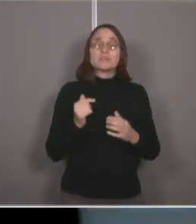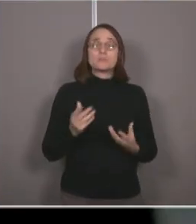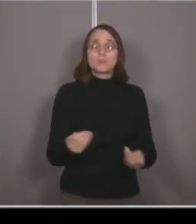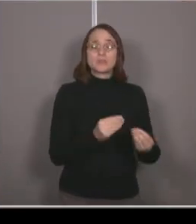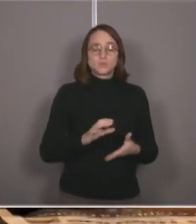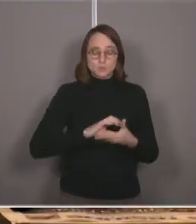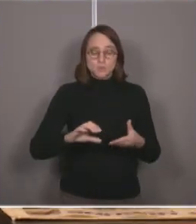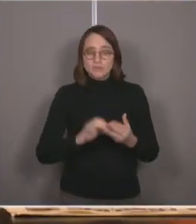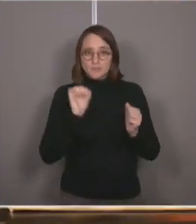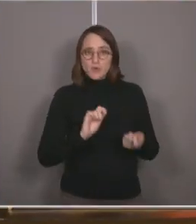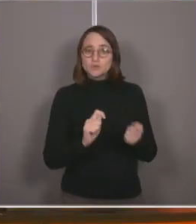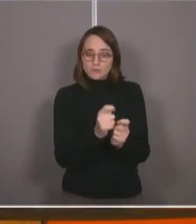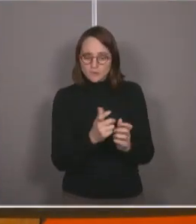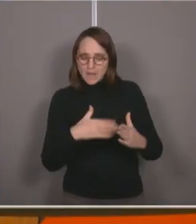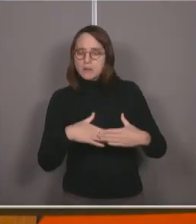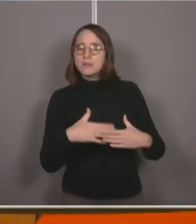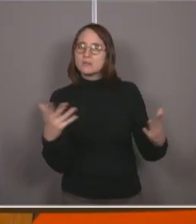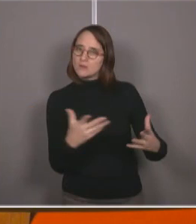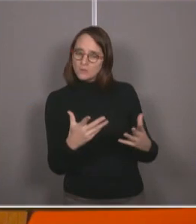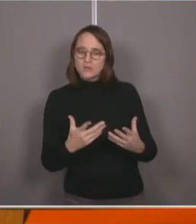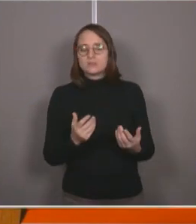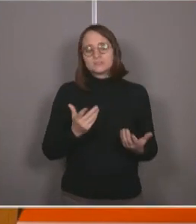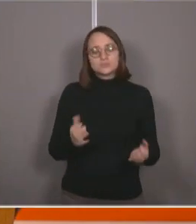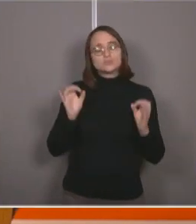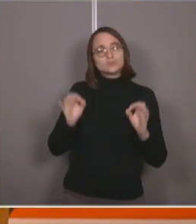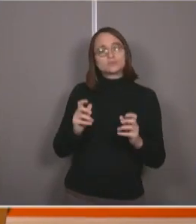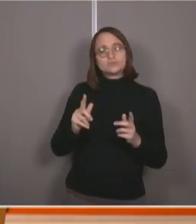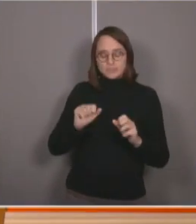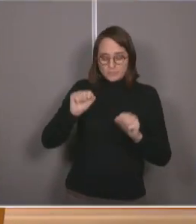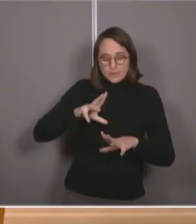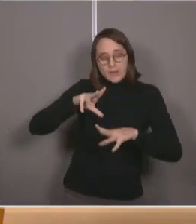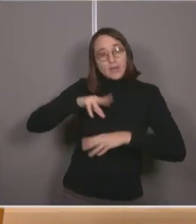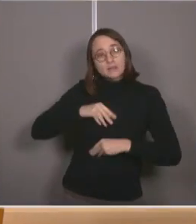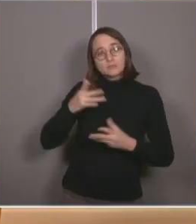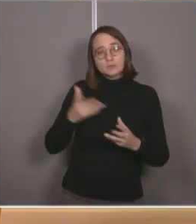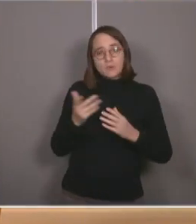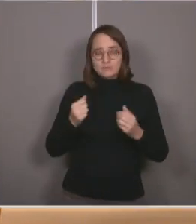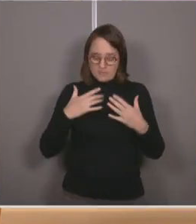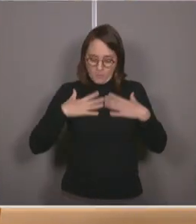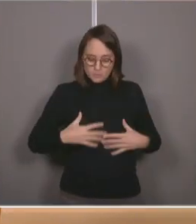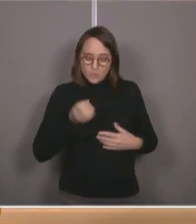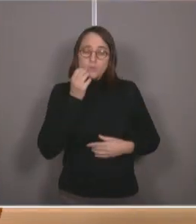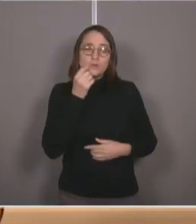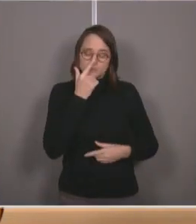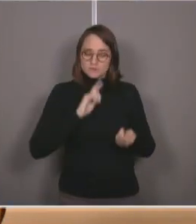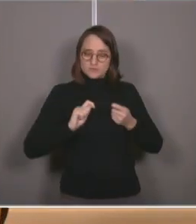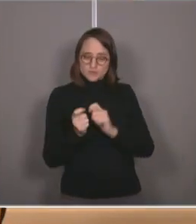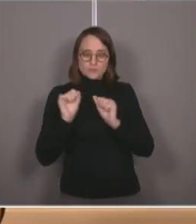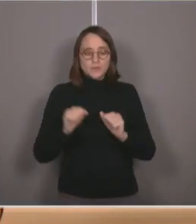parler d'acceptabilité, vous l'aurez compris, des modifications de nos comportements au quotidien face à la transformation du climat sur notre territoire notamment.